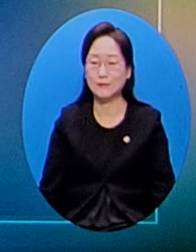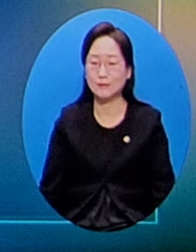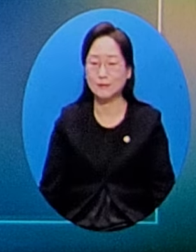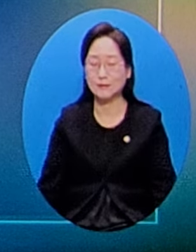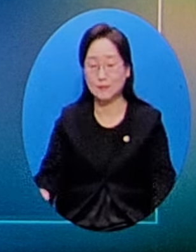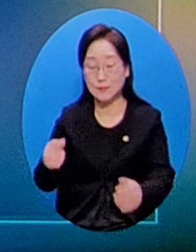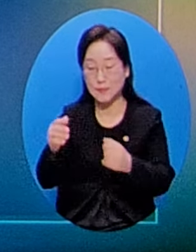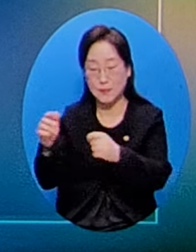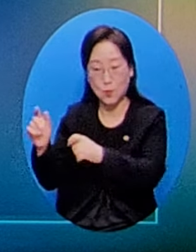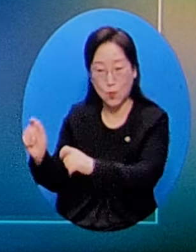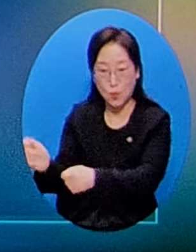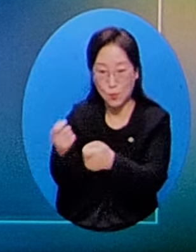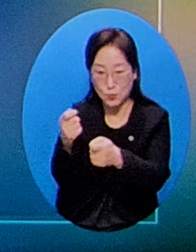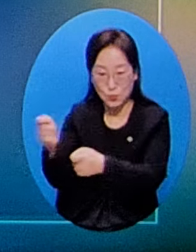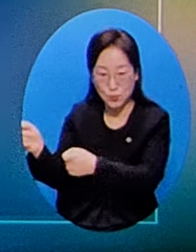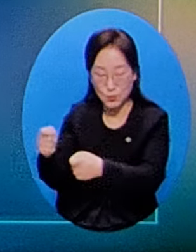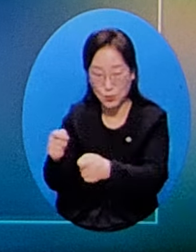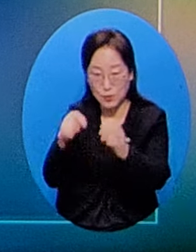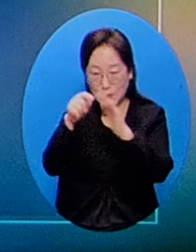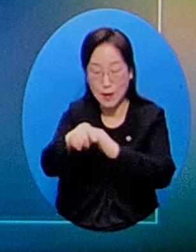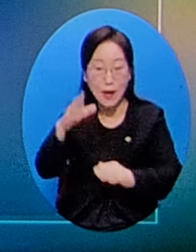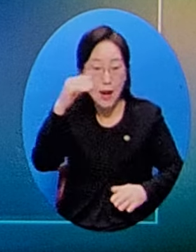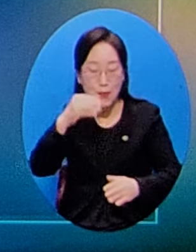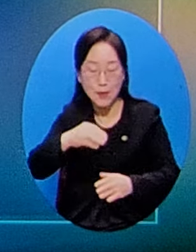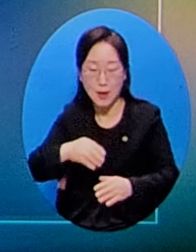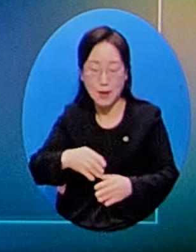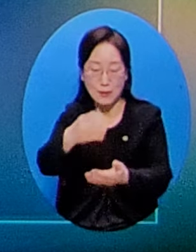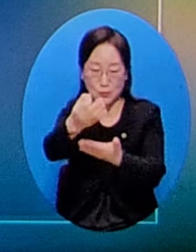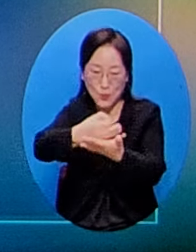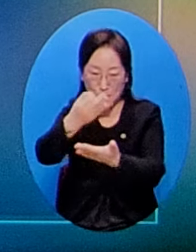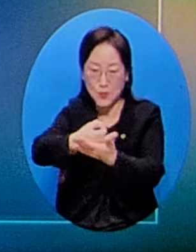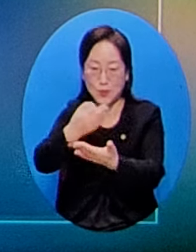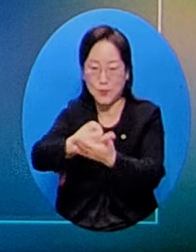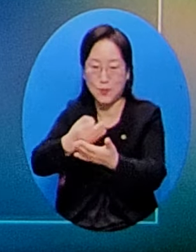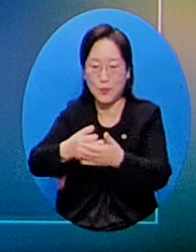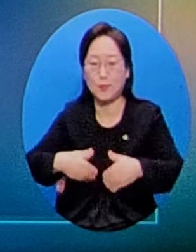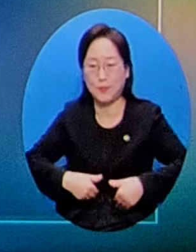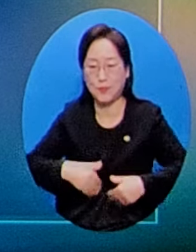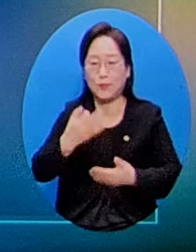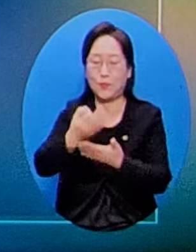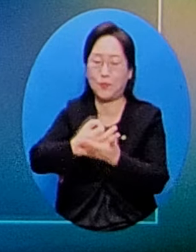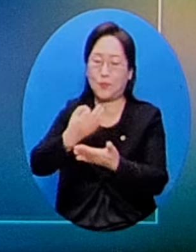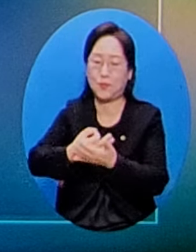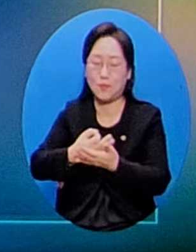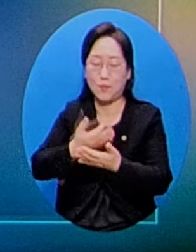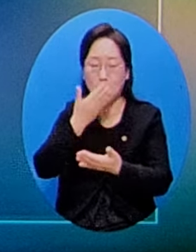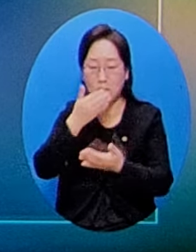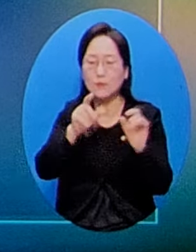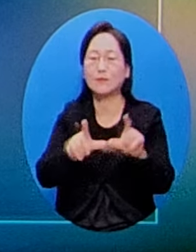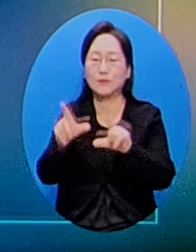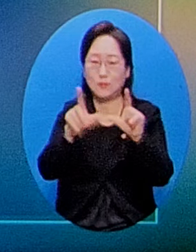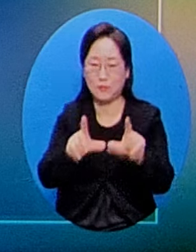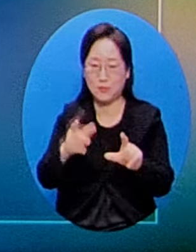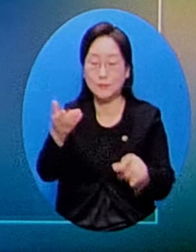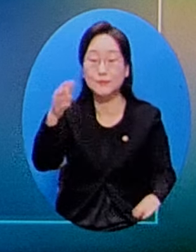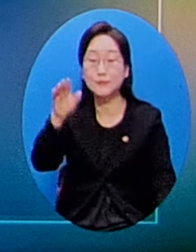골프장에 나가서 아르바이트도 캐디도 하고 하면서 자기 용돈을 벌어서 하루하루를 살았습니다.